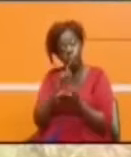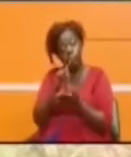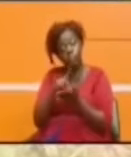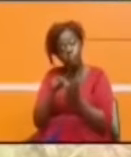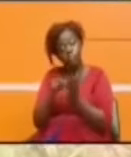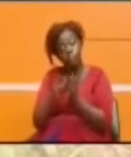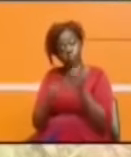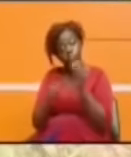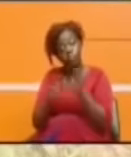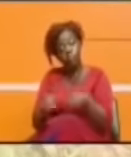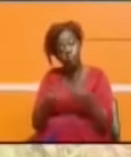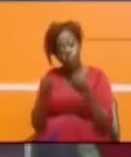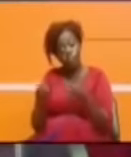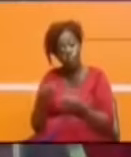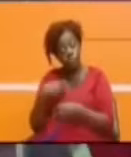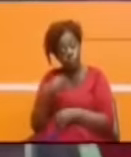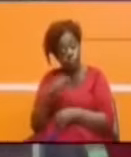mwatuwadde.